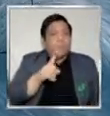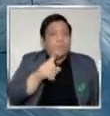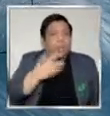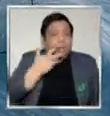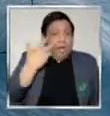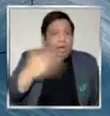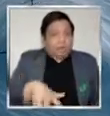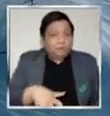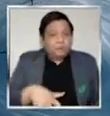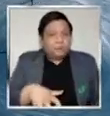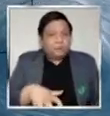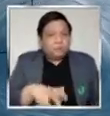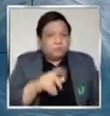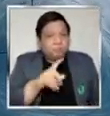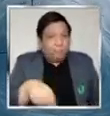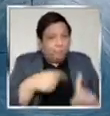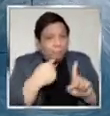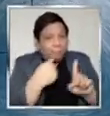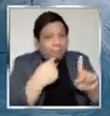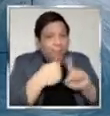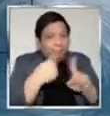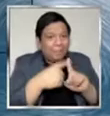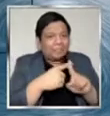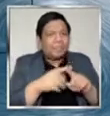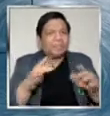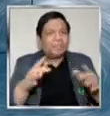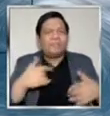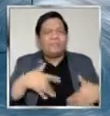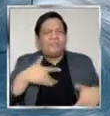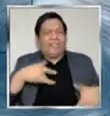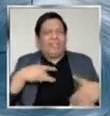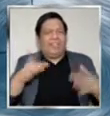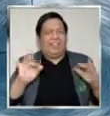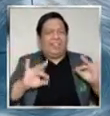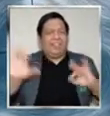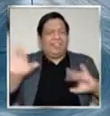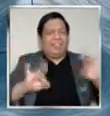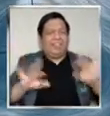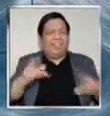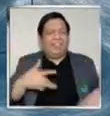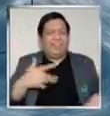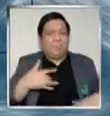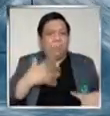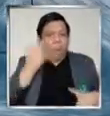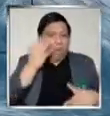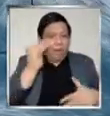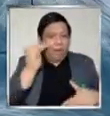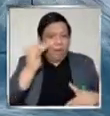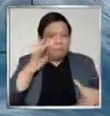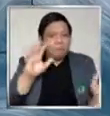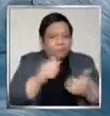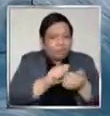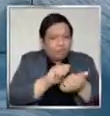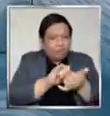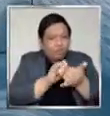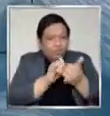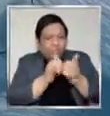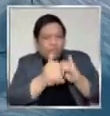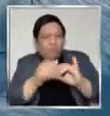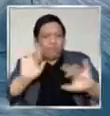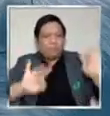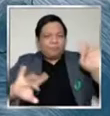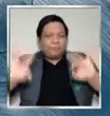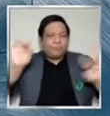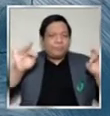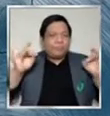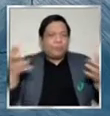Vicky, kundi pati yung alinsangan kasi sabay na nating nararamdaman dahil nagbabago na yung moisture availability dito sa